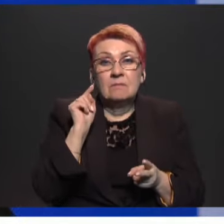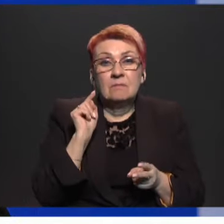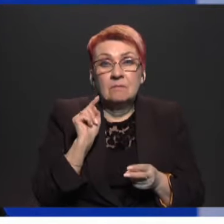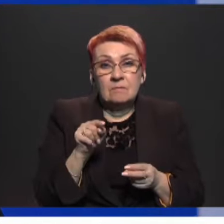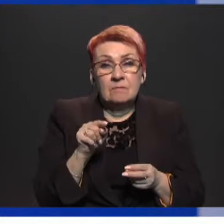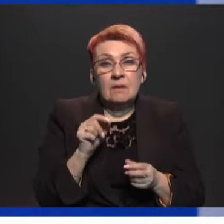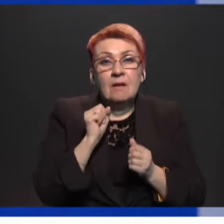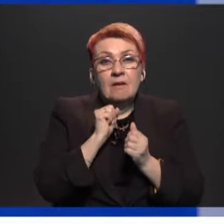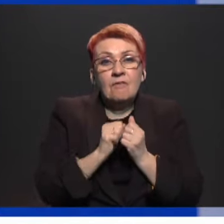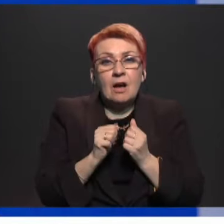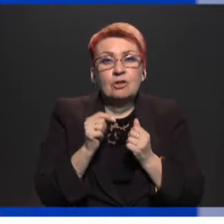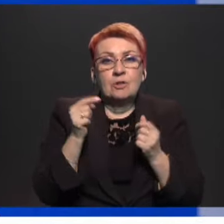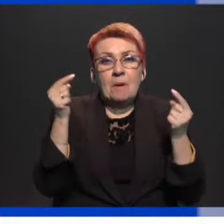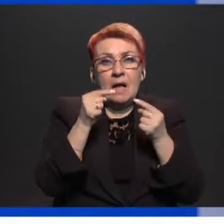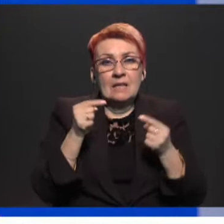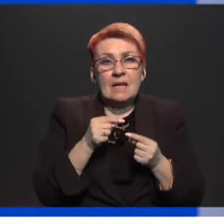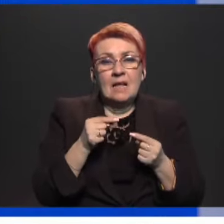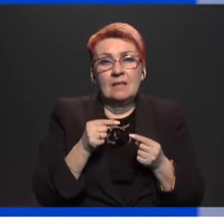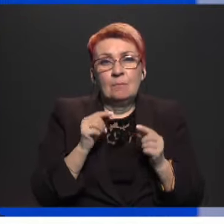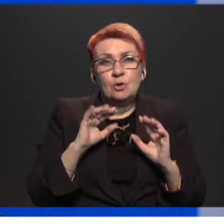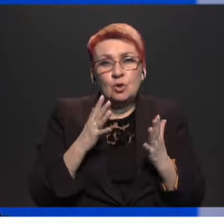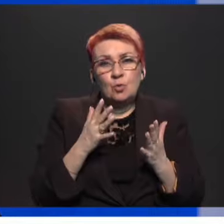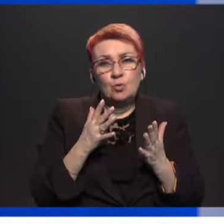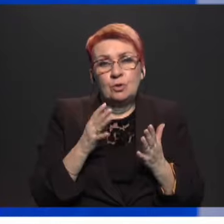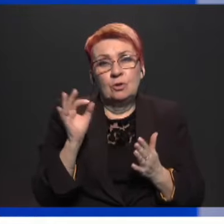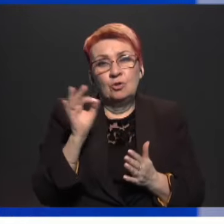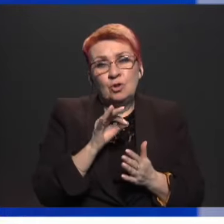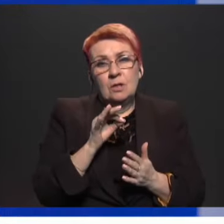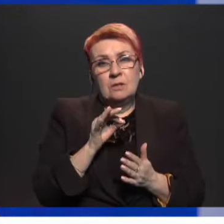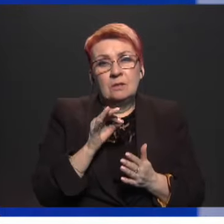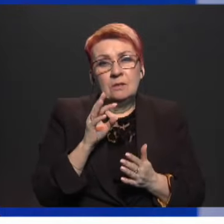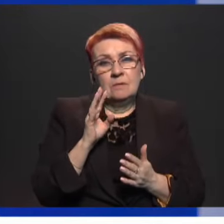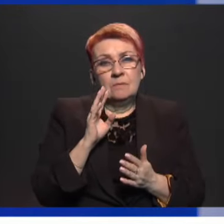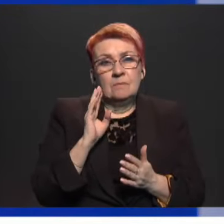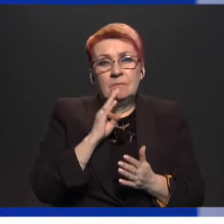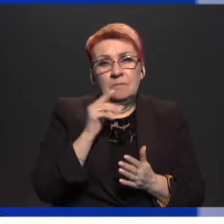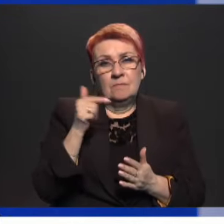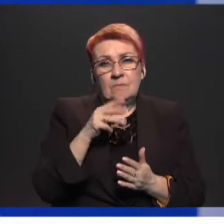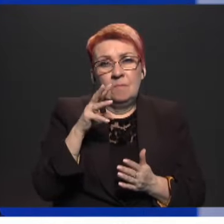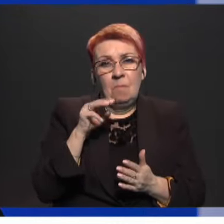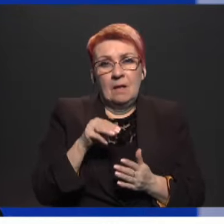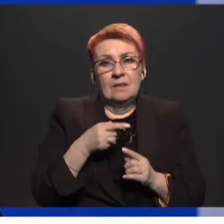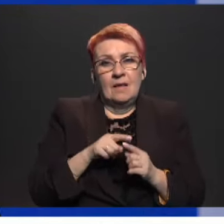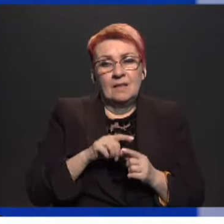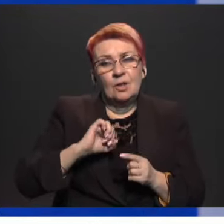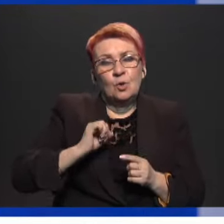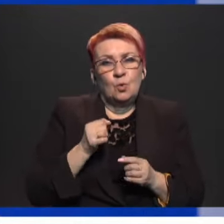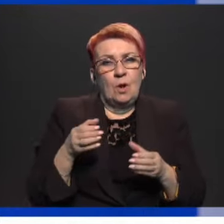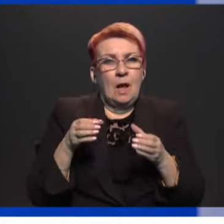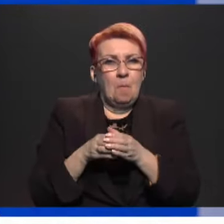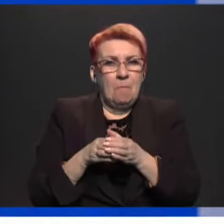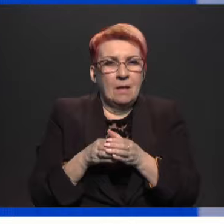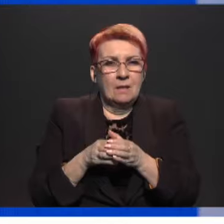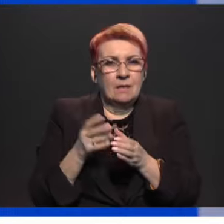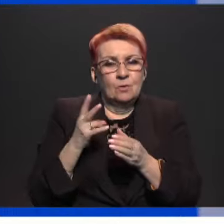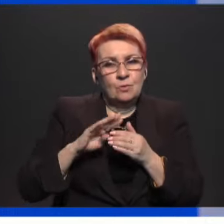каждом конкретном случае это разные способы. Часто матершина – это следствие дурной компании. Значит, надо